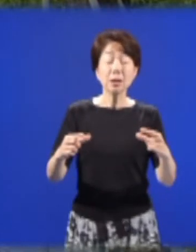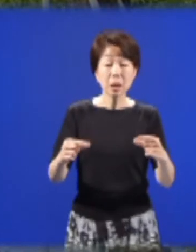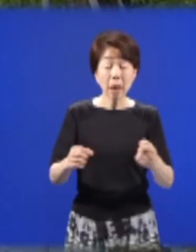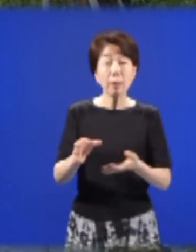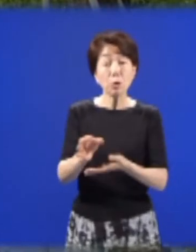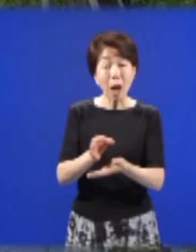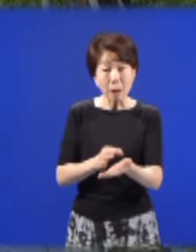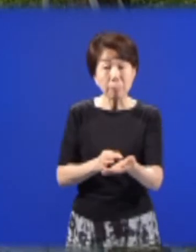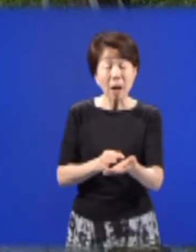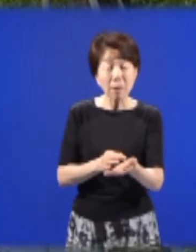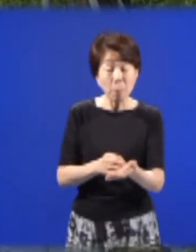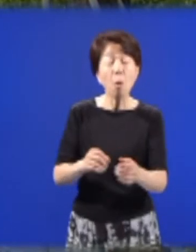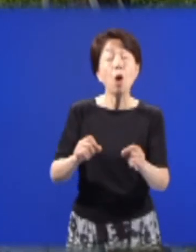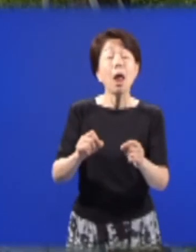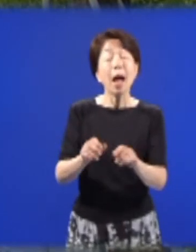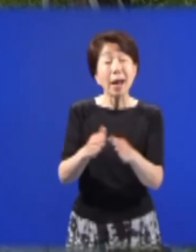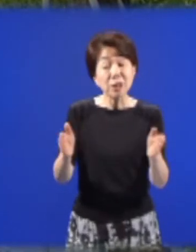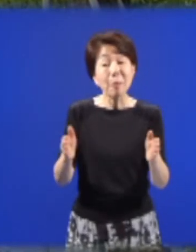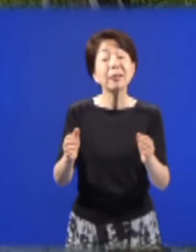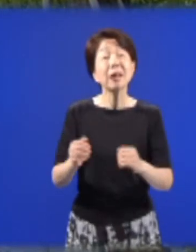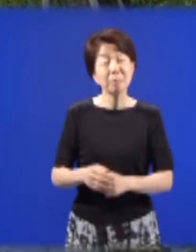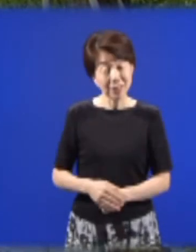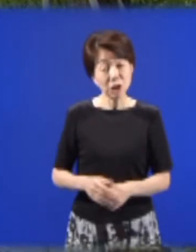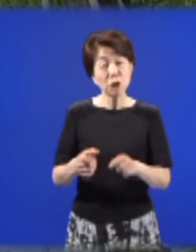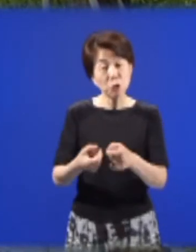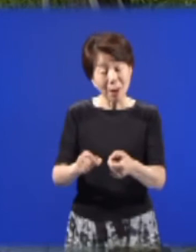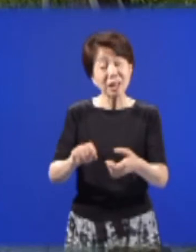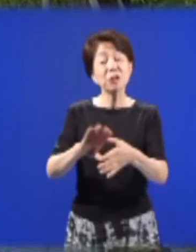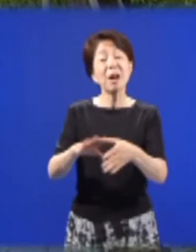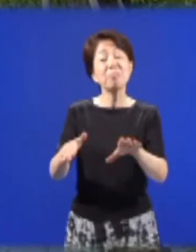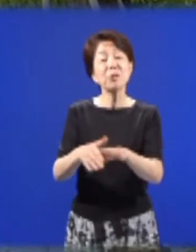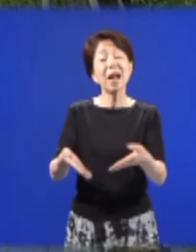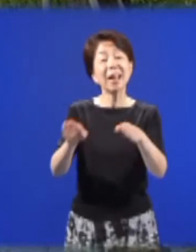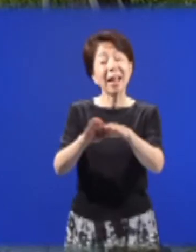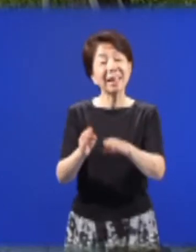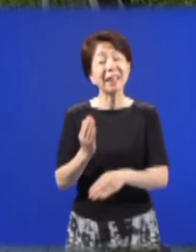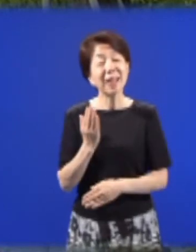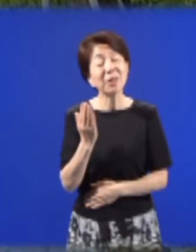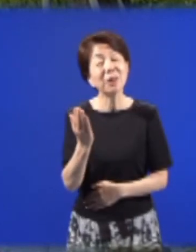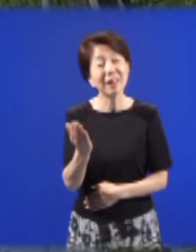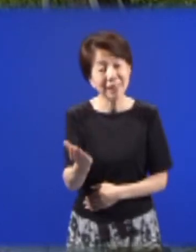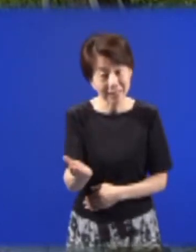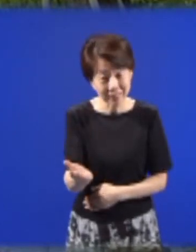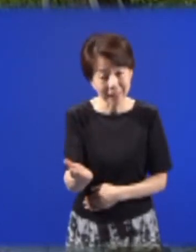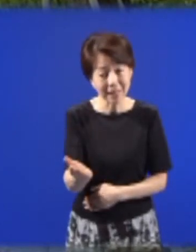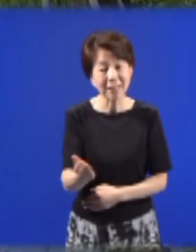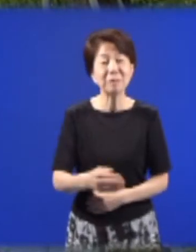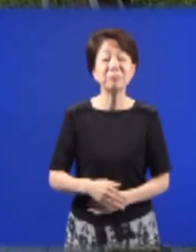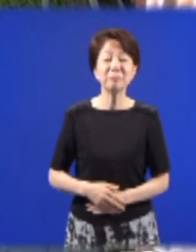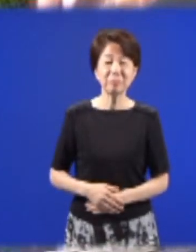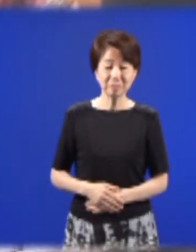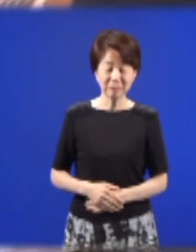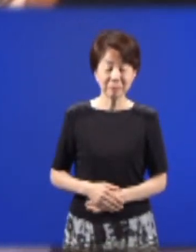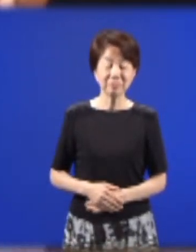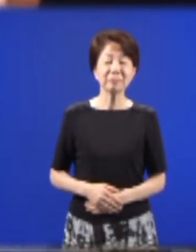ットの販売はスタートしていますので、詳しくは文化会館までお問い合わせください。